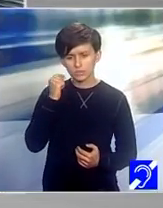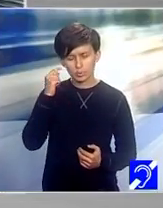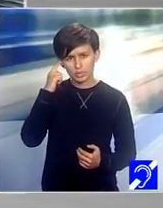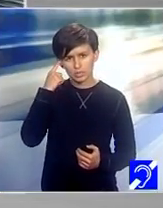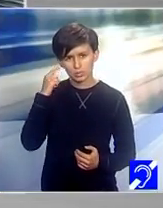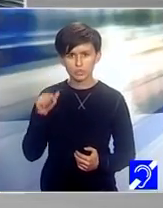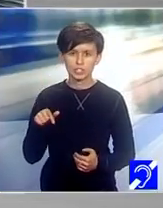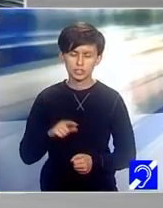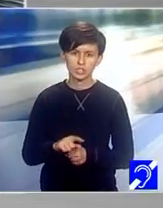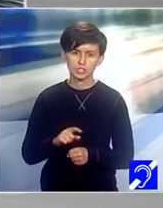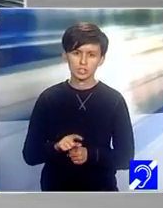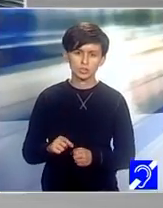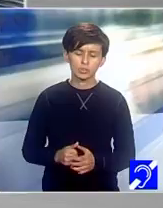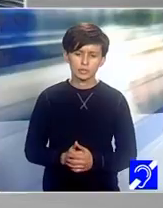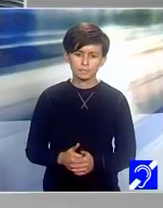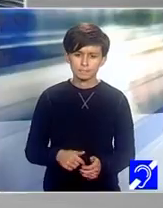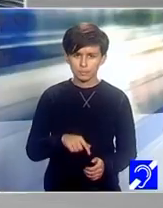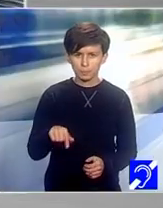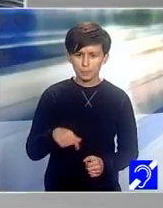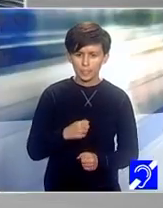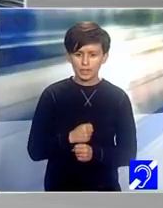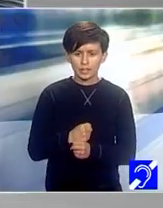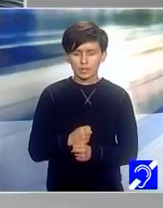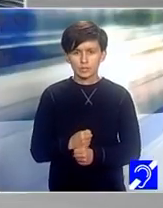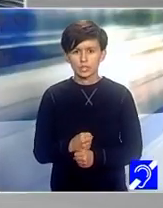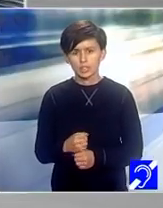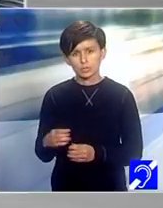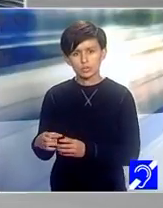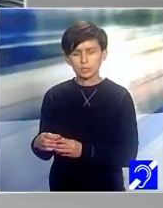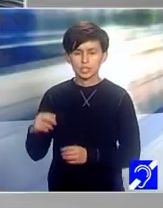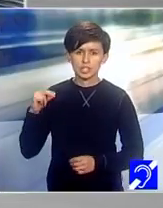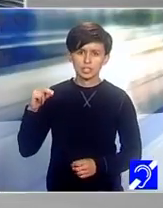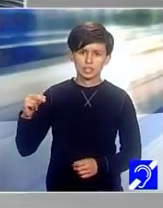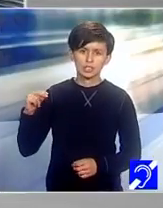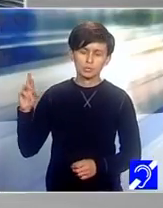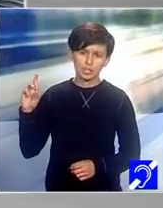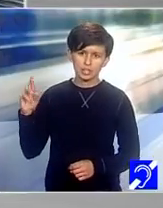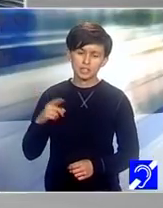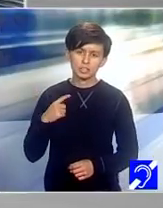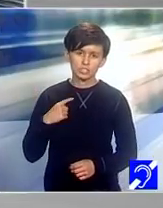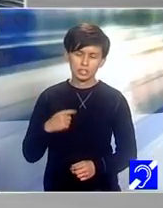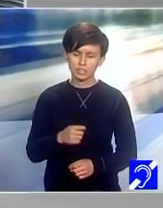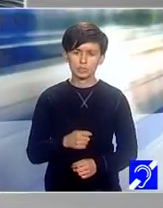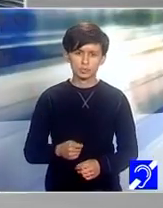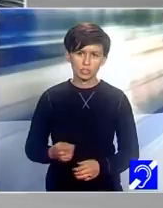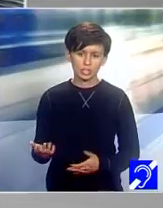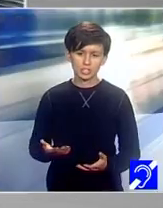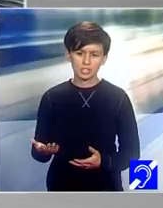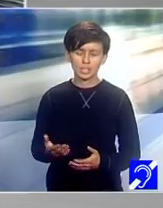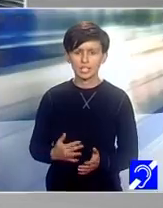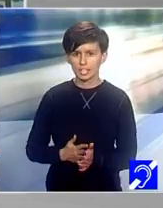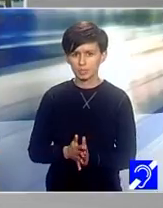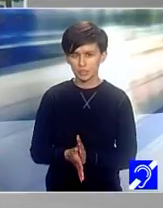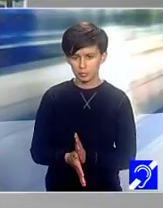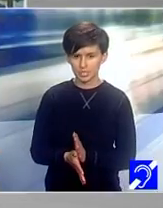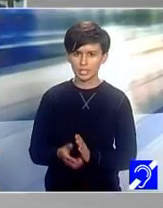în aplicație. Noi am lucrat îndeaproape cu comunitatea din Patarât. Este poate acel proiect în care i-am implicat